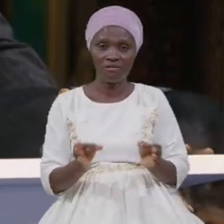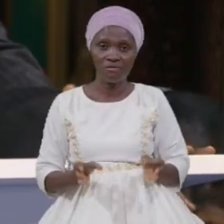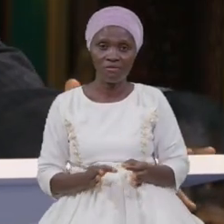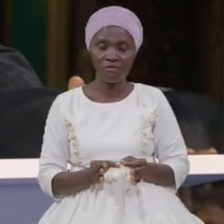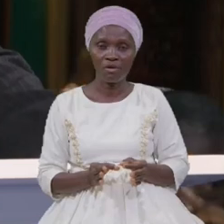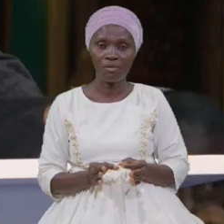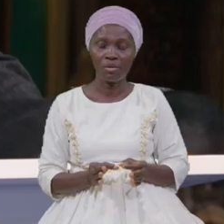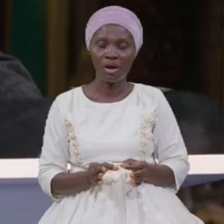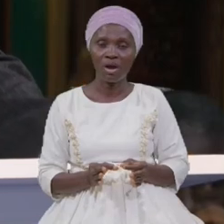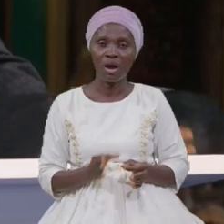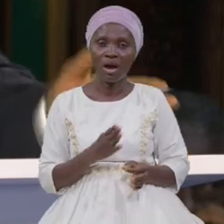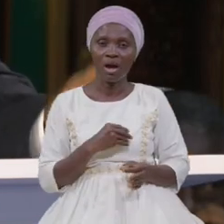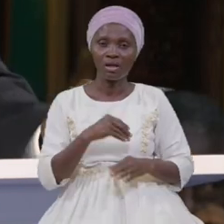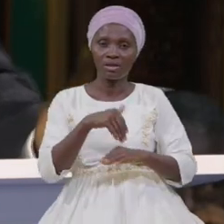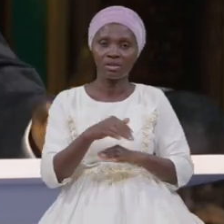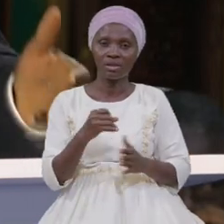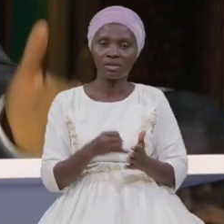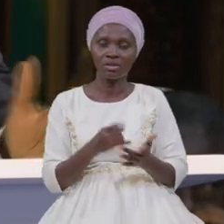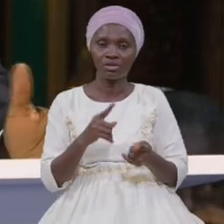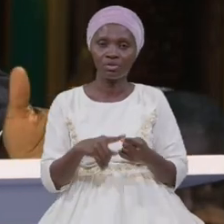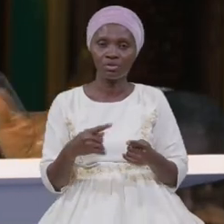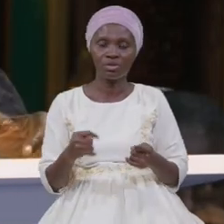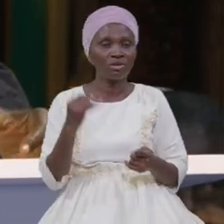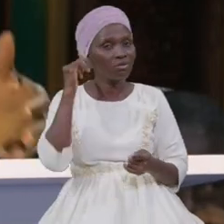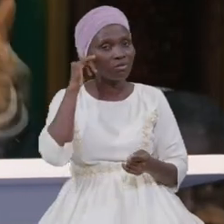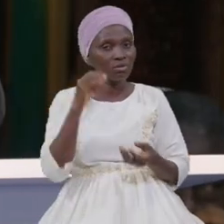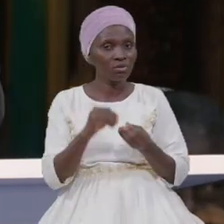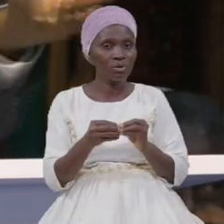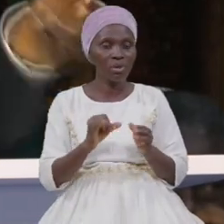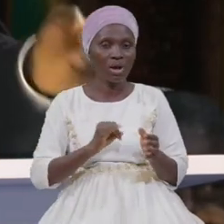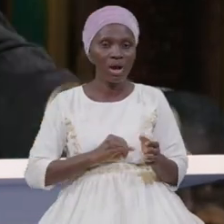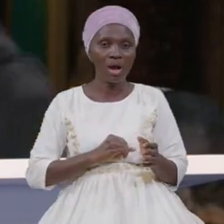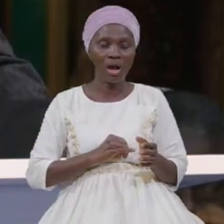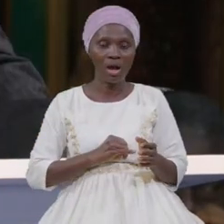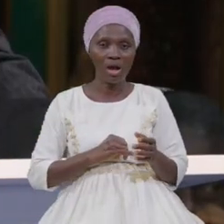Et envoyez-le au numéro de téléphone que j'avais donné.